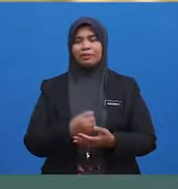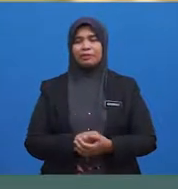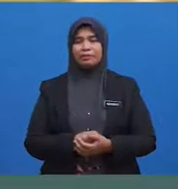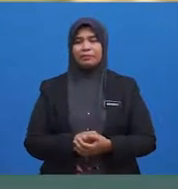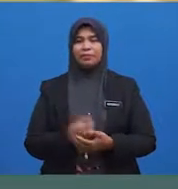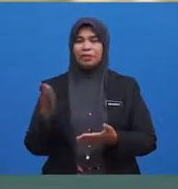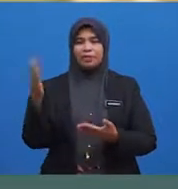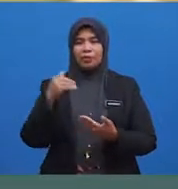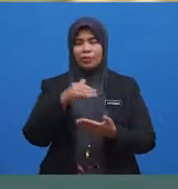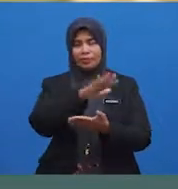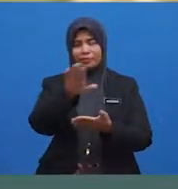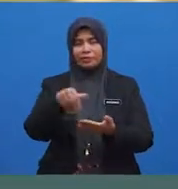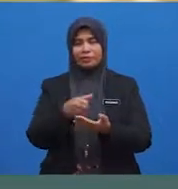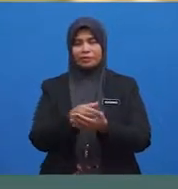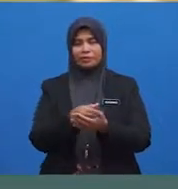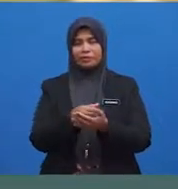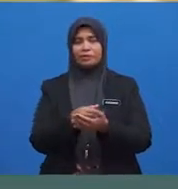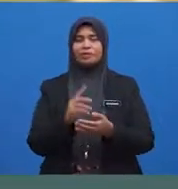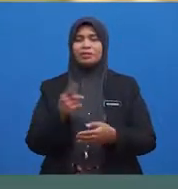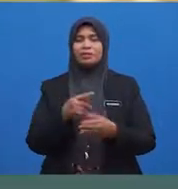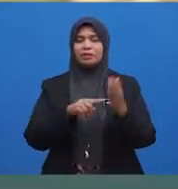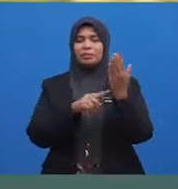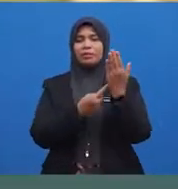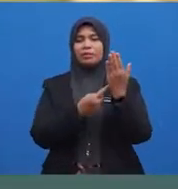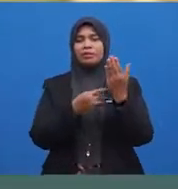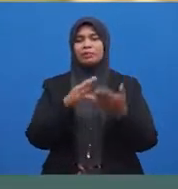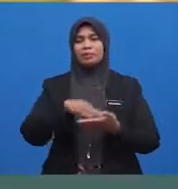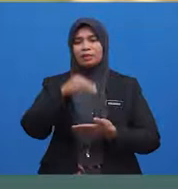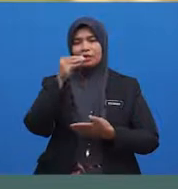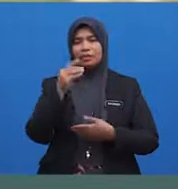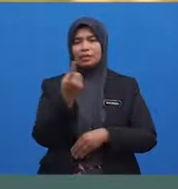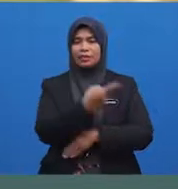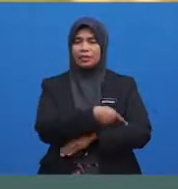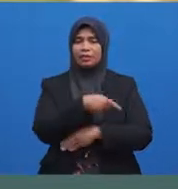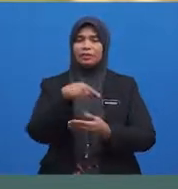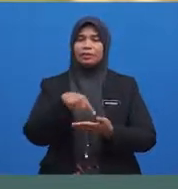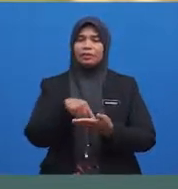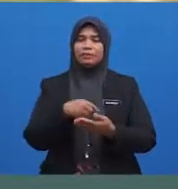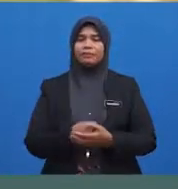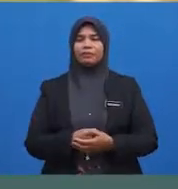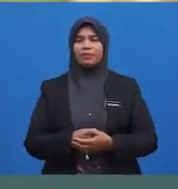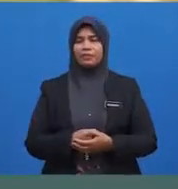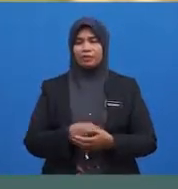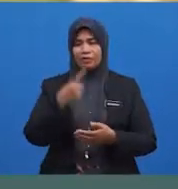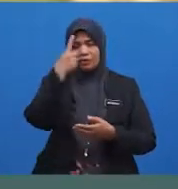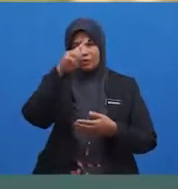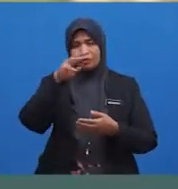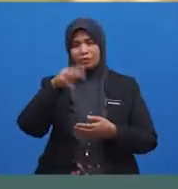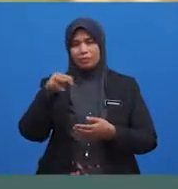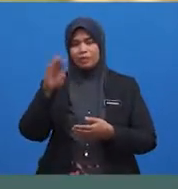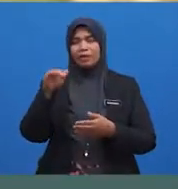semua, mari kita mulakan pelajaran kita pada hari ini. Bagi murid-murid yang baru sahaja mengikuti siaran